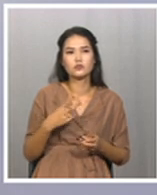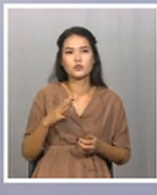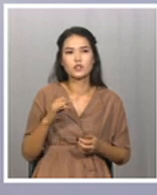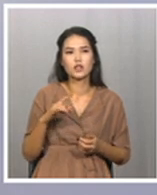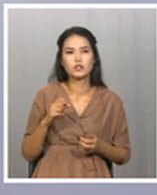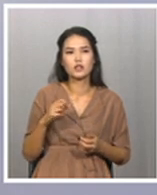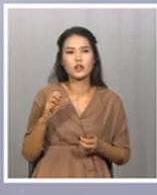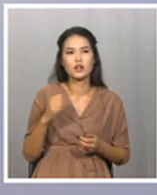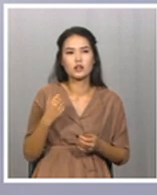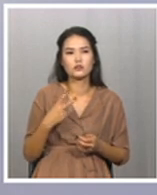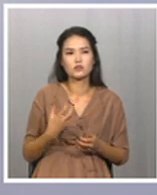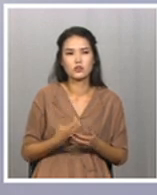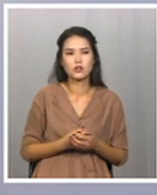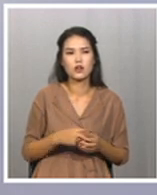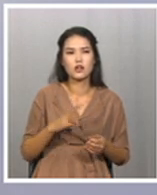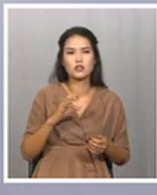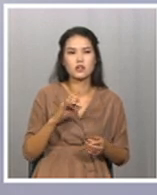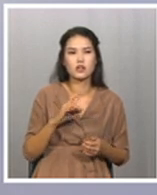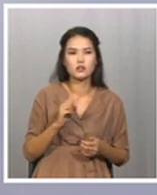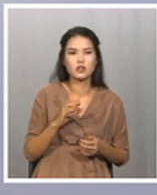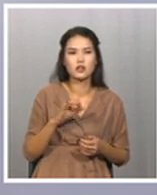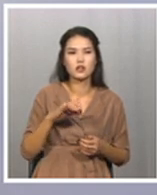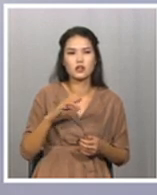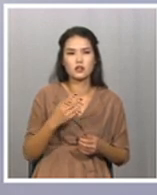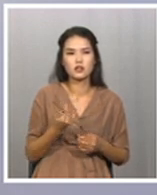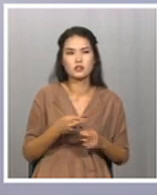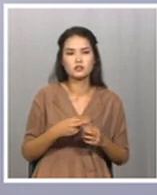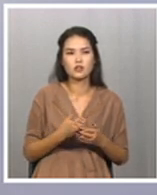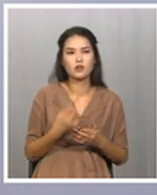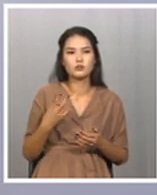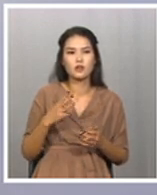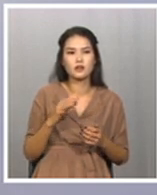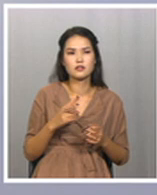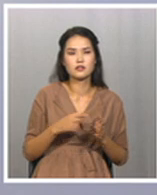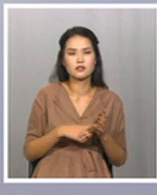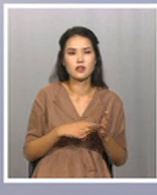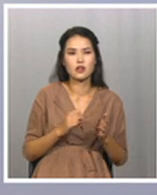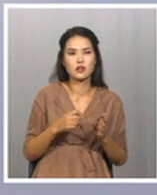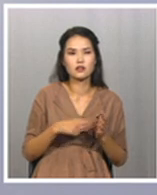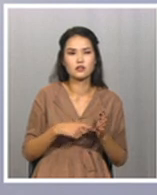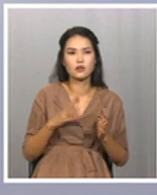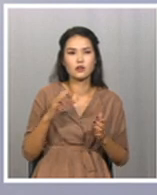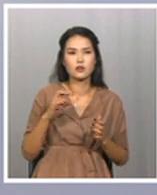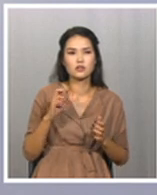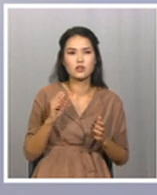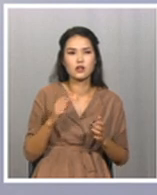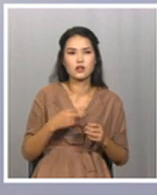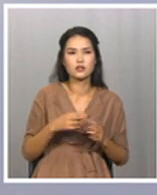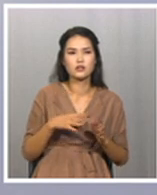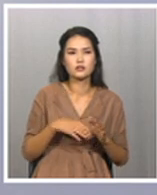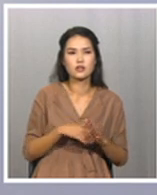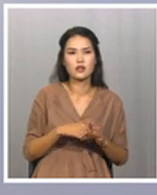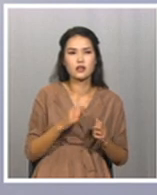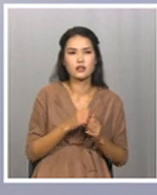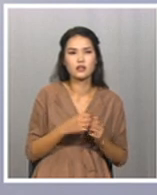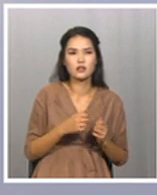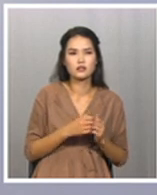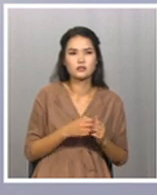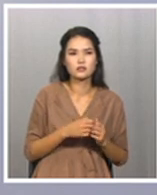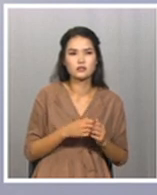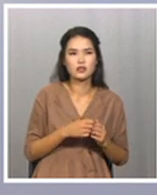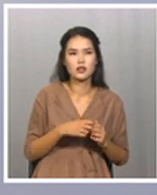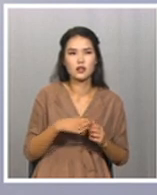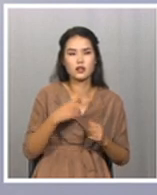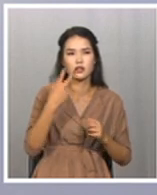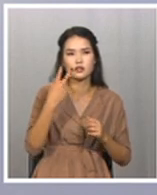дегеніміз синус альфа бөлінген косинус альфа. Синус альфаның мәні беріліп тұр, косинус альфаның мәнін біз таптық. Енді мына 3-тен 2